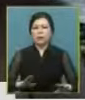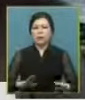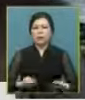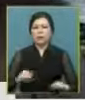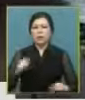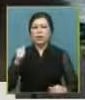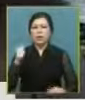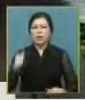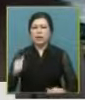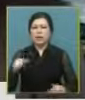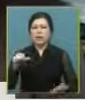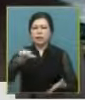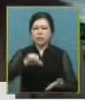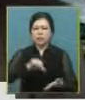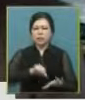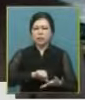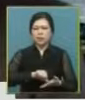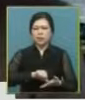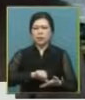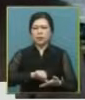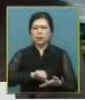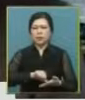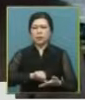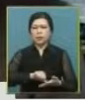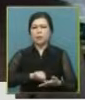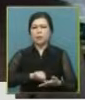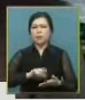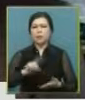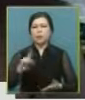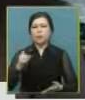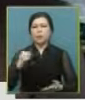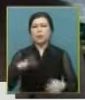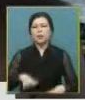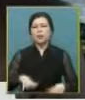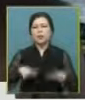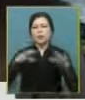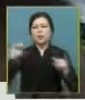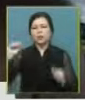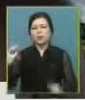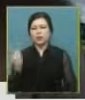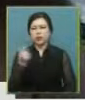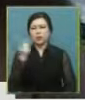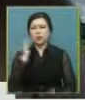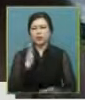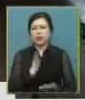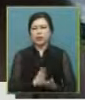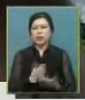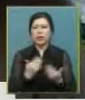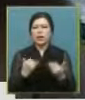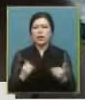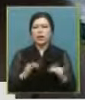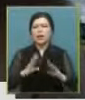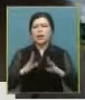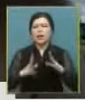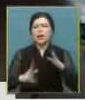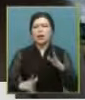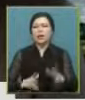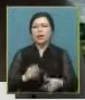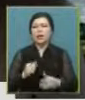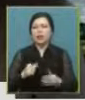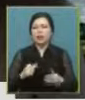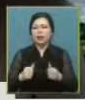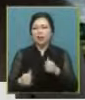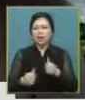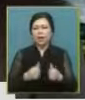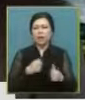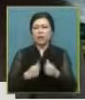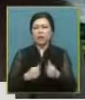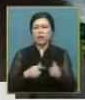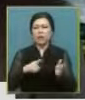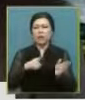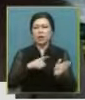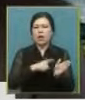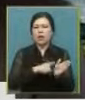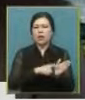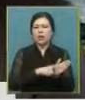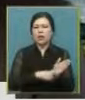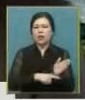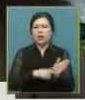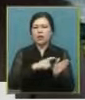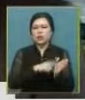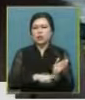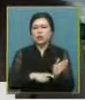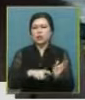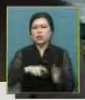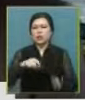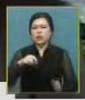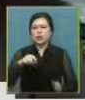команда атағымен бірге бірінші орында жеңіп алды. Ал енді халықаралық олимпиадаларда 700-ге жуық оқушыларымыз қатысып,